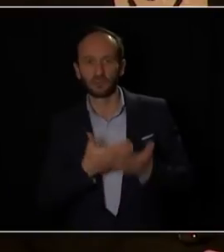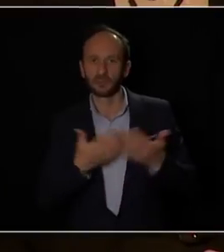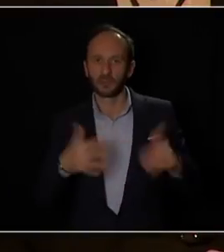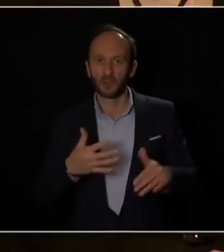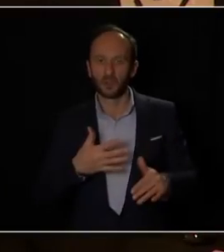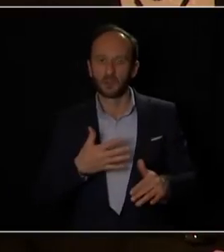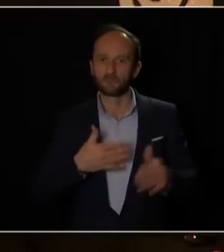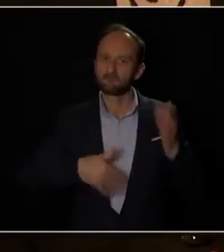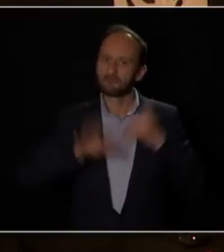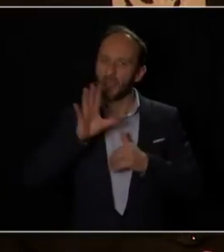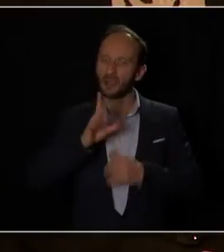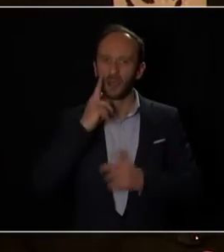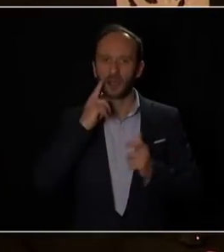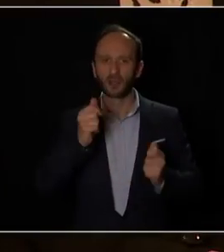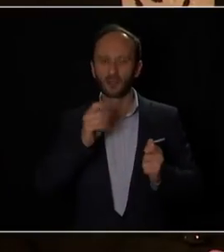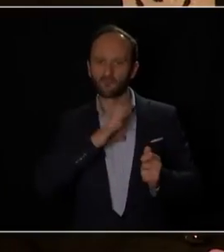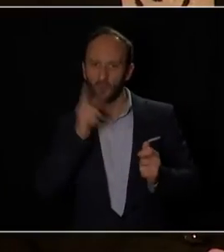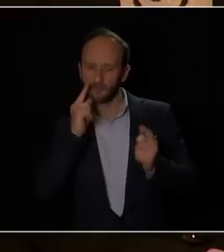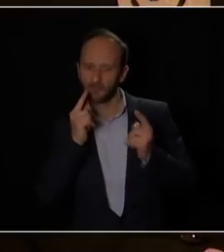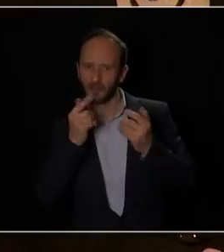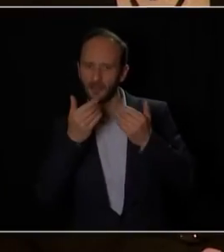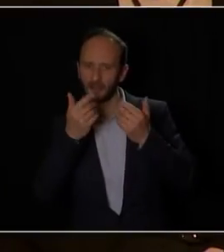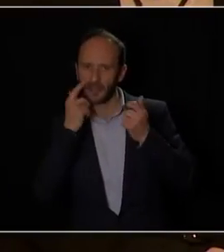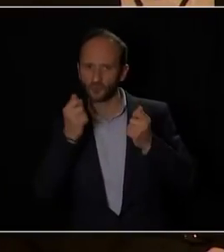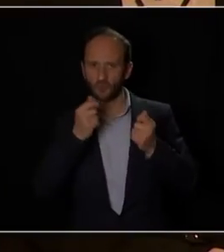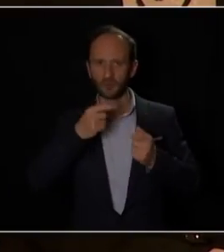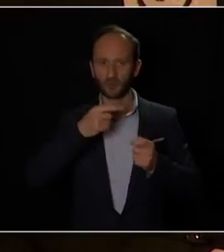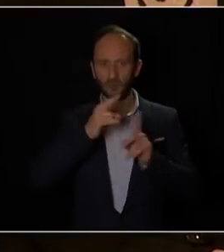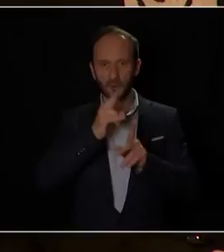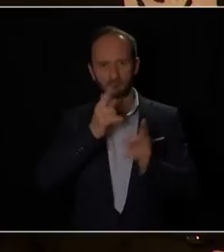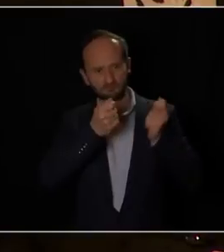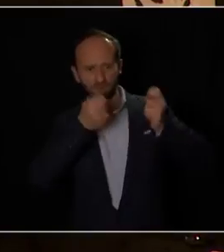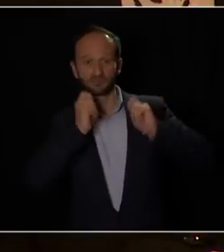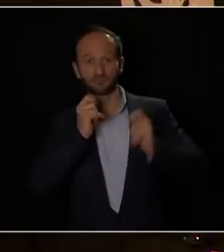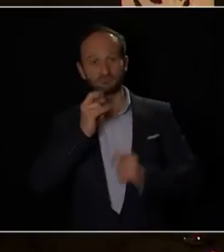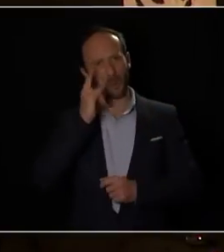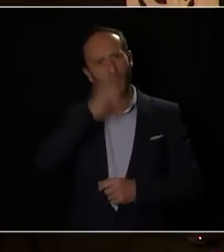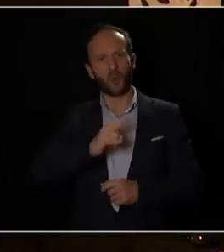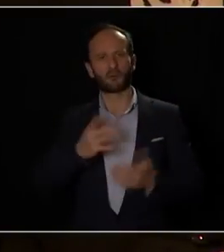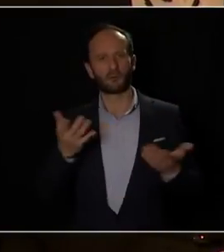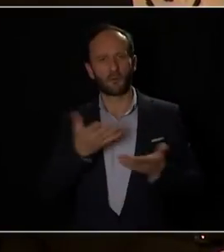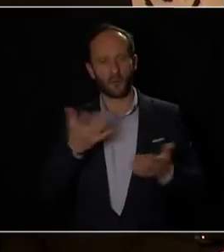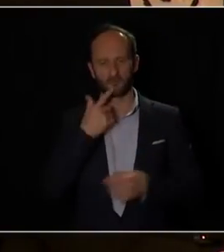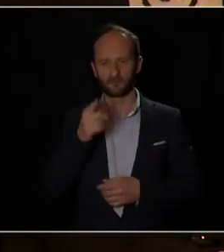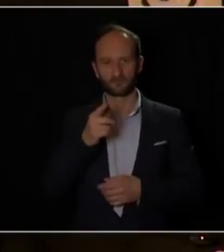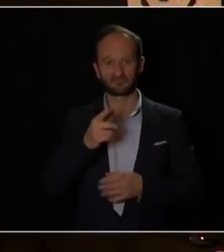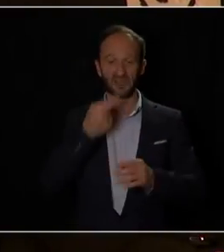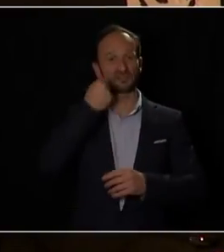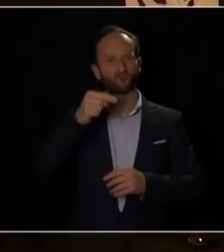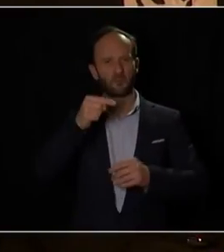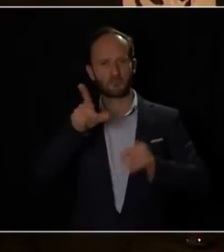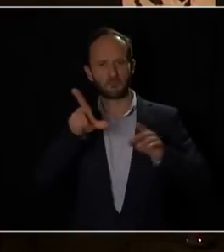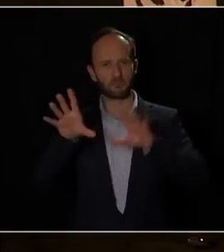il est une distinction qui nous honore tout particulièrement. C'est celle qui place Dijon dans une